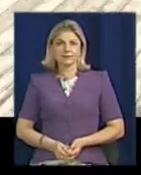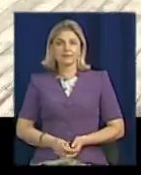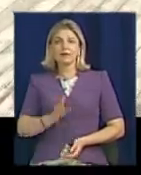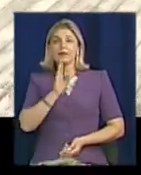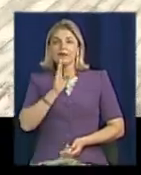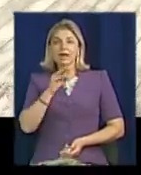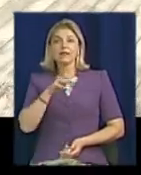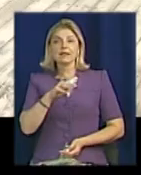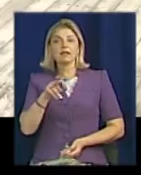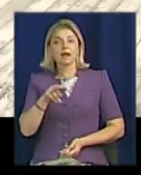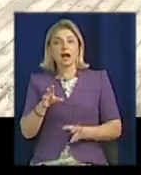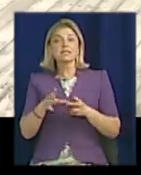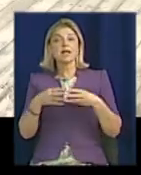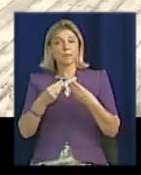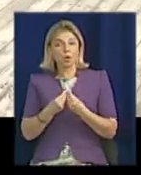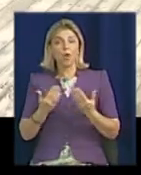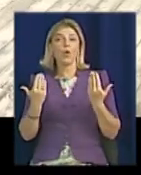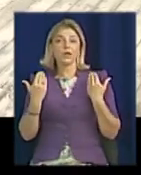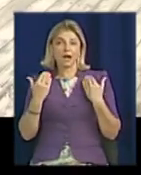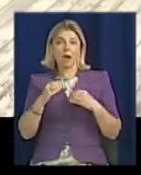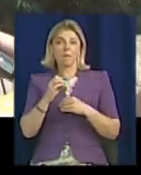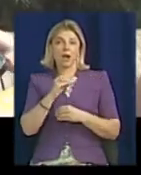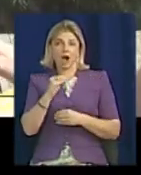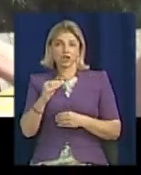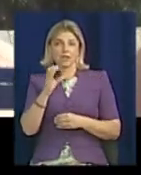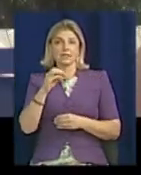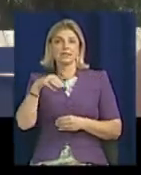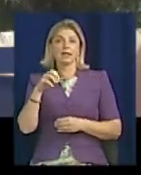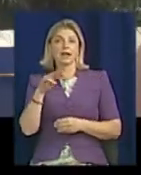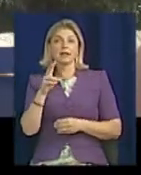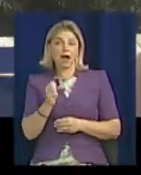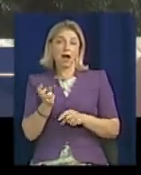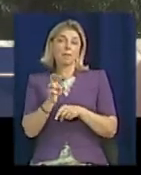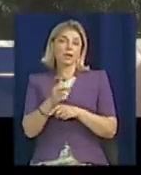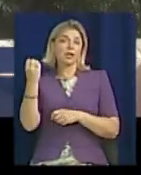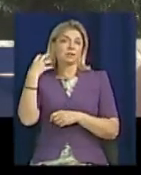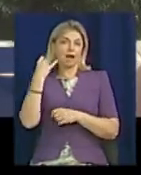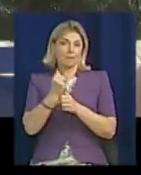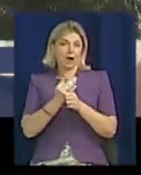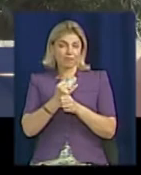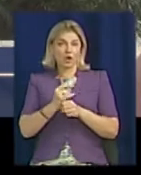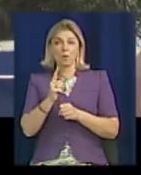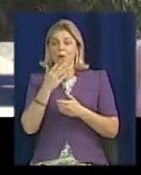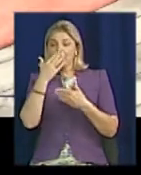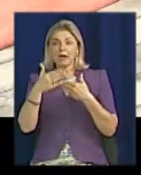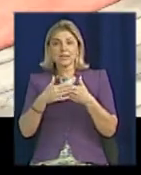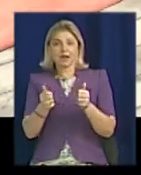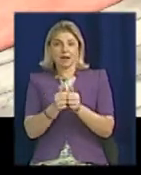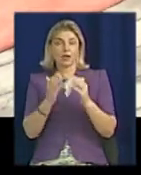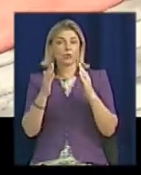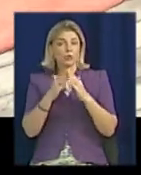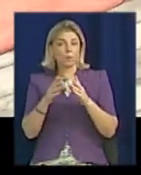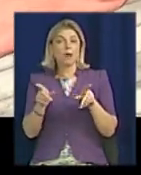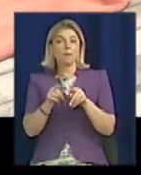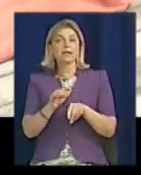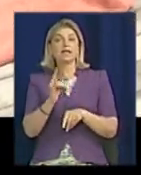Тетяна Дранікова з сім'єю відпочиває на пляжу «Стрілка». Прийшли позагорати. Прийшли позасмагати, тому що близько, біля будинку. З